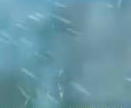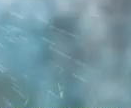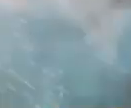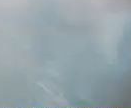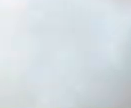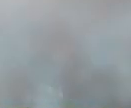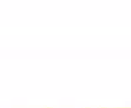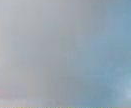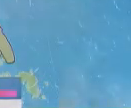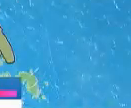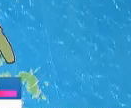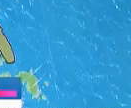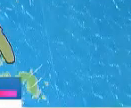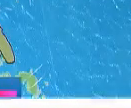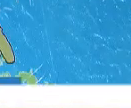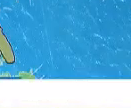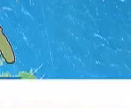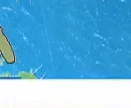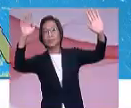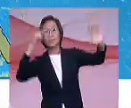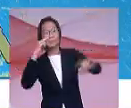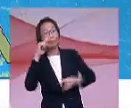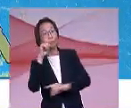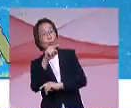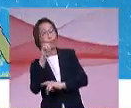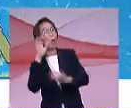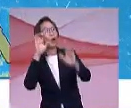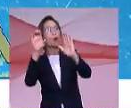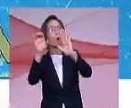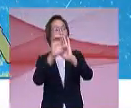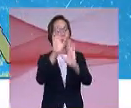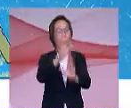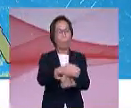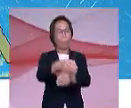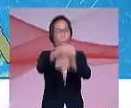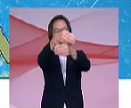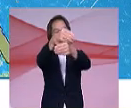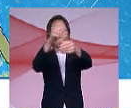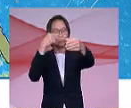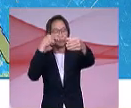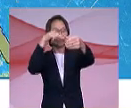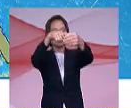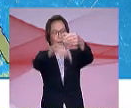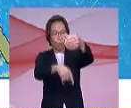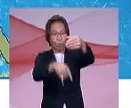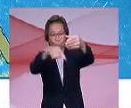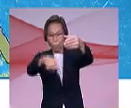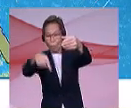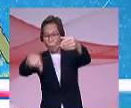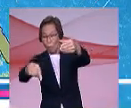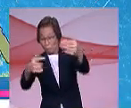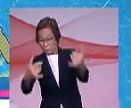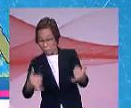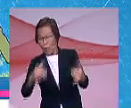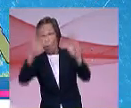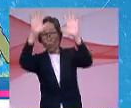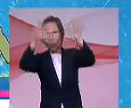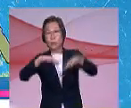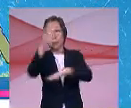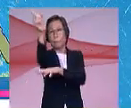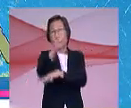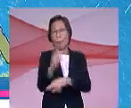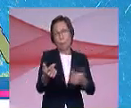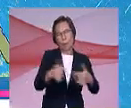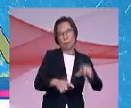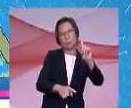Kemangan cuaca pada petang ini. Kita perhatikan terlebih dahulu paparan imej gemar radar untuk tinjauan terkini. Hujan dan ribut petir hanya berlaku